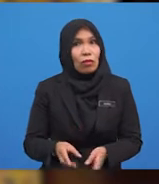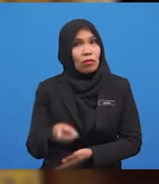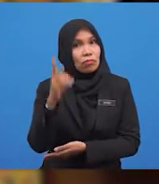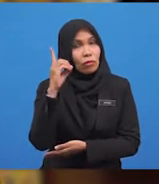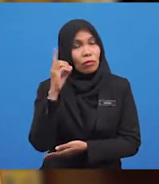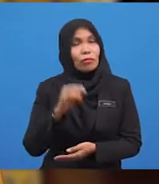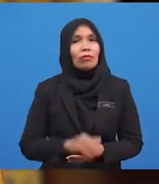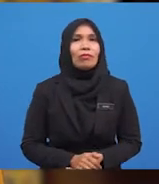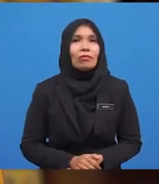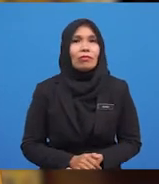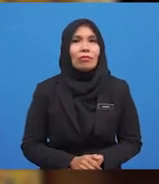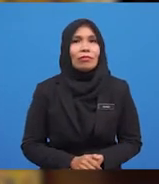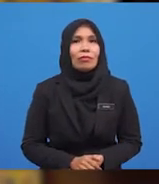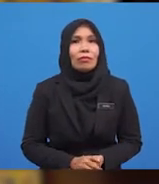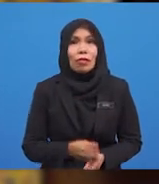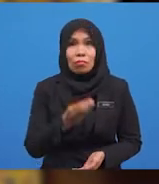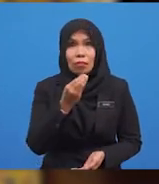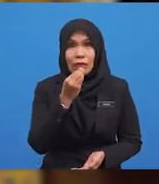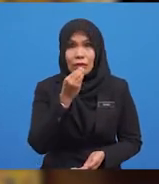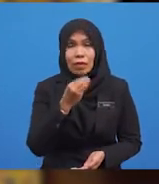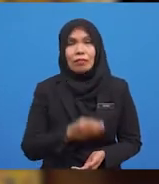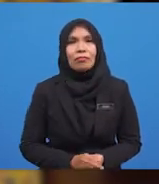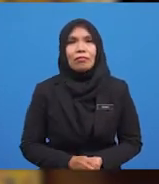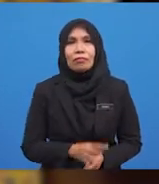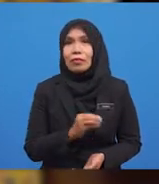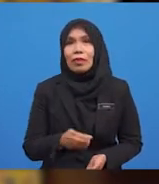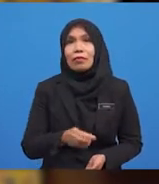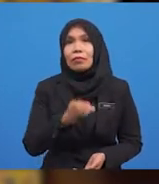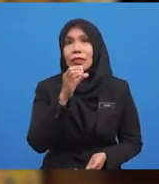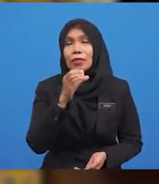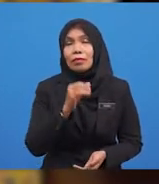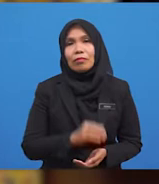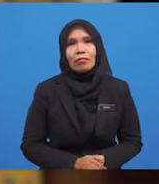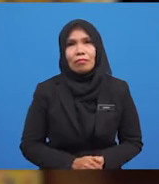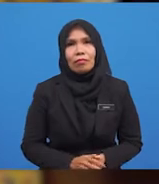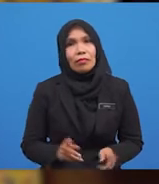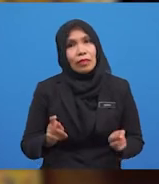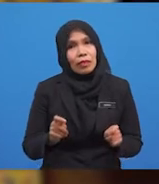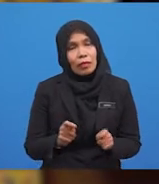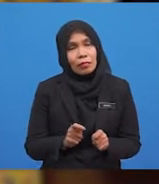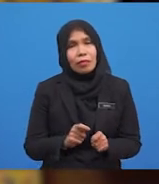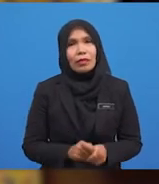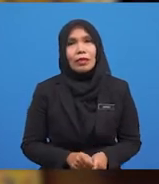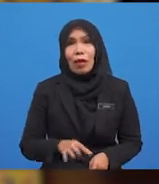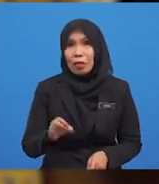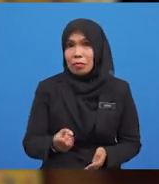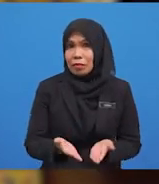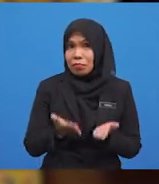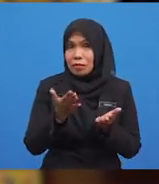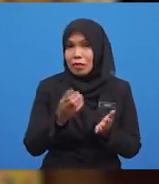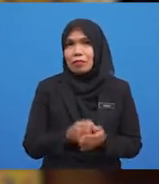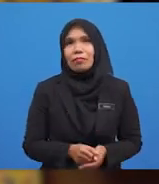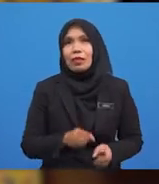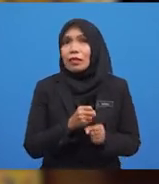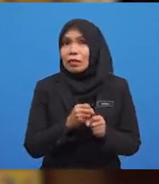bukan sahaja makan dan minum, tetapi menitik beratkan perkara selepas makan yang